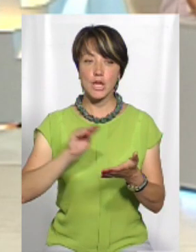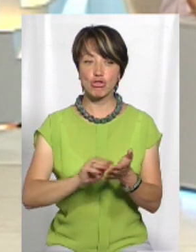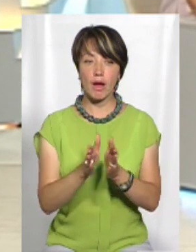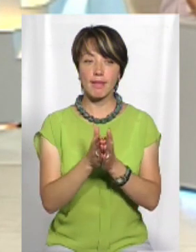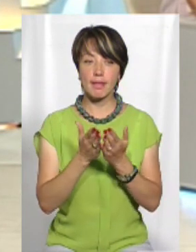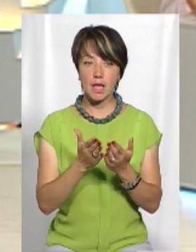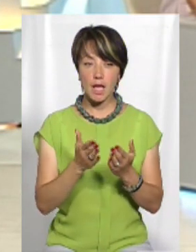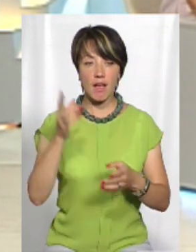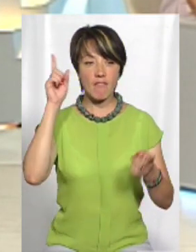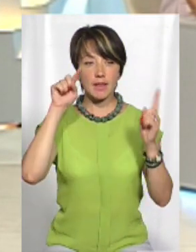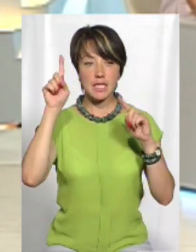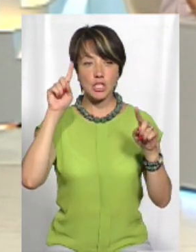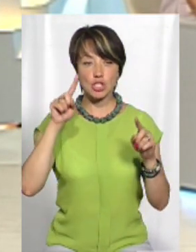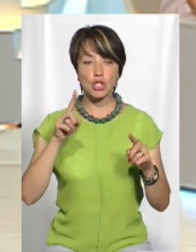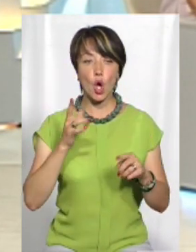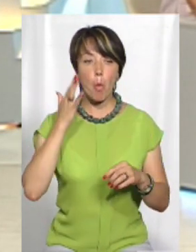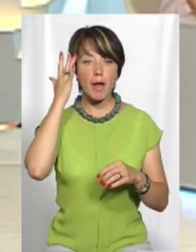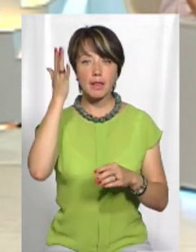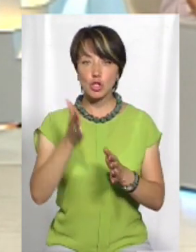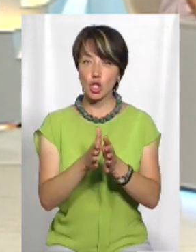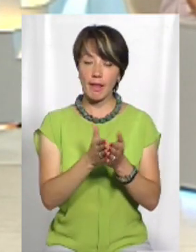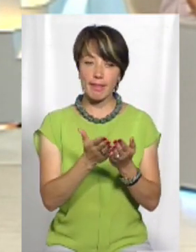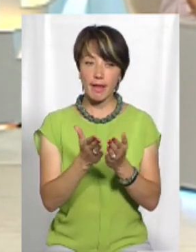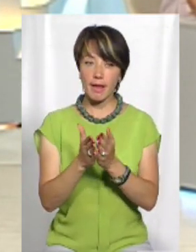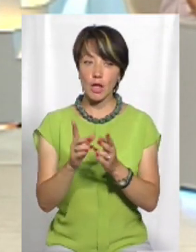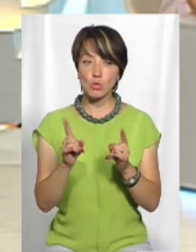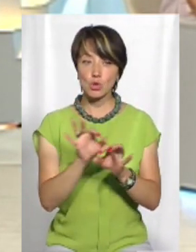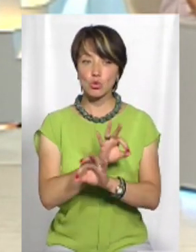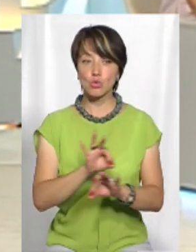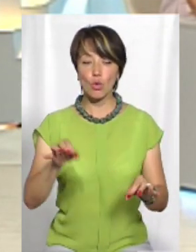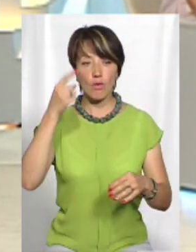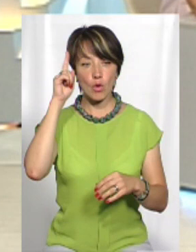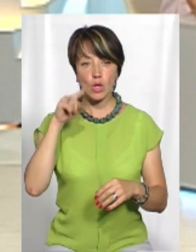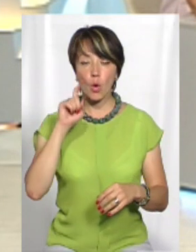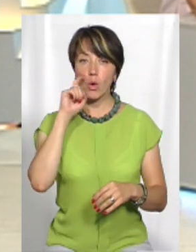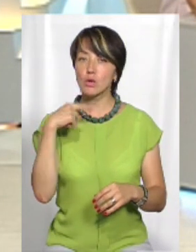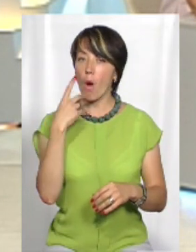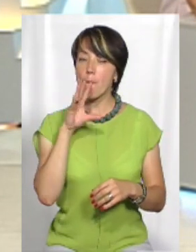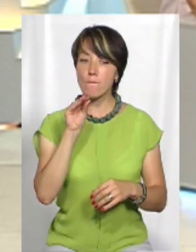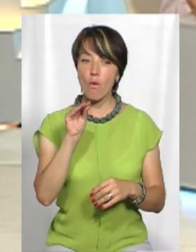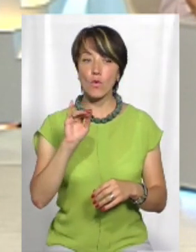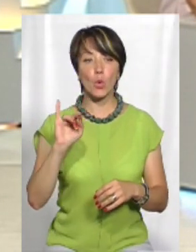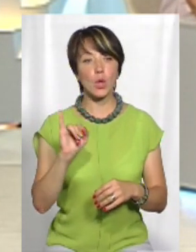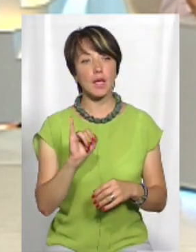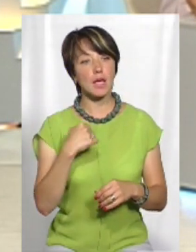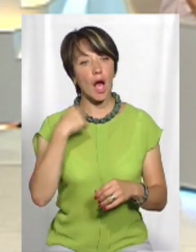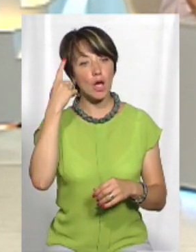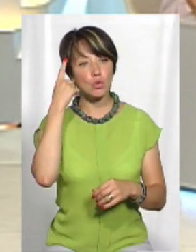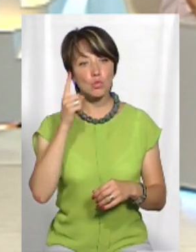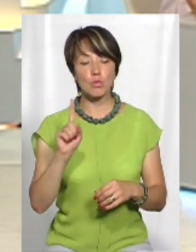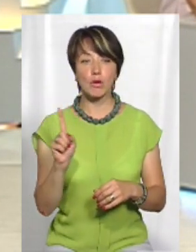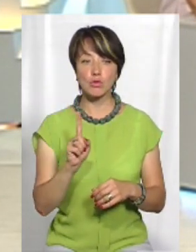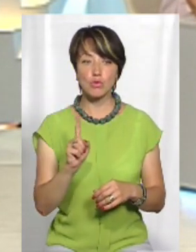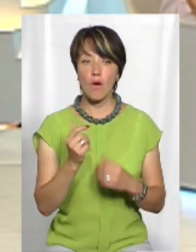книги, притому такі фантастично романтичні книги, і він дуже чудово володіє українською мовою. І ну, я думаю,